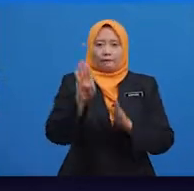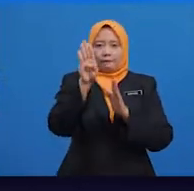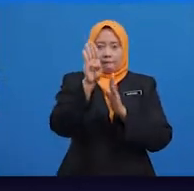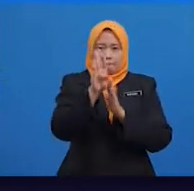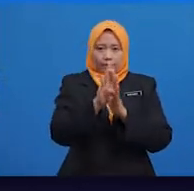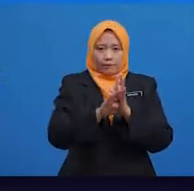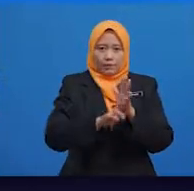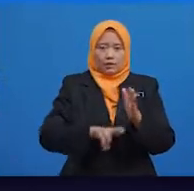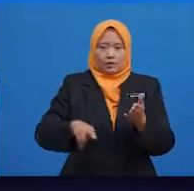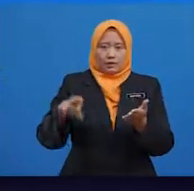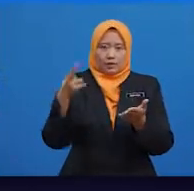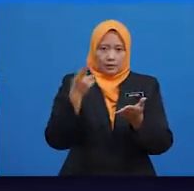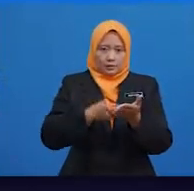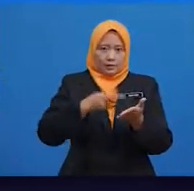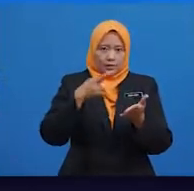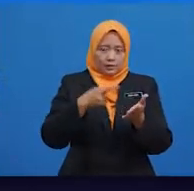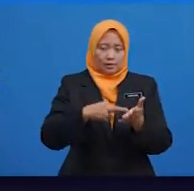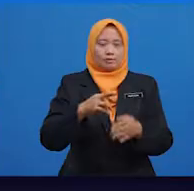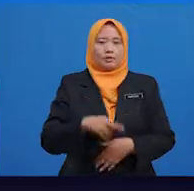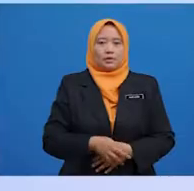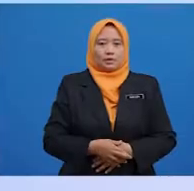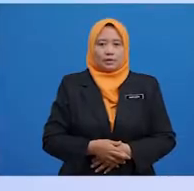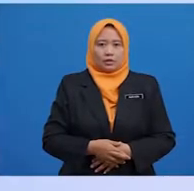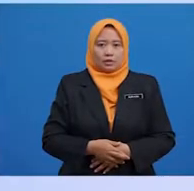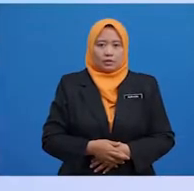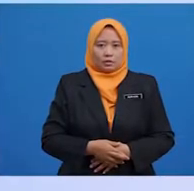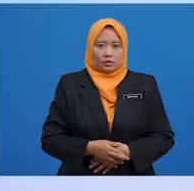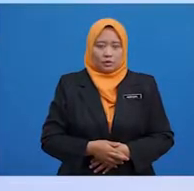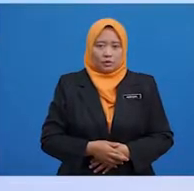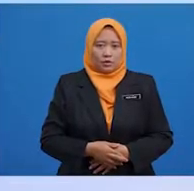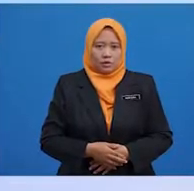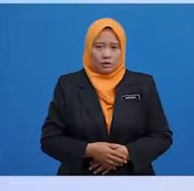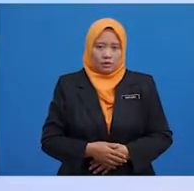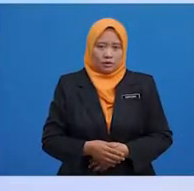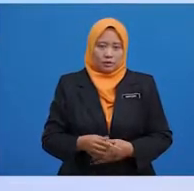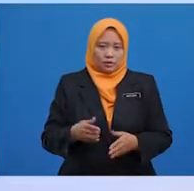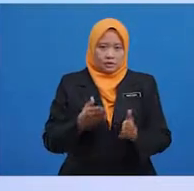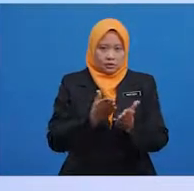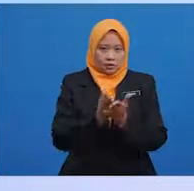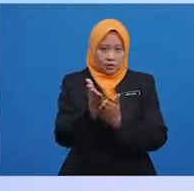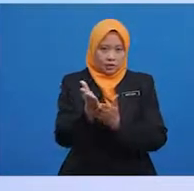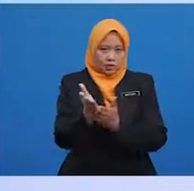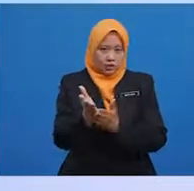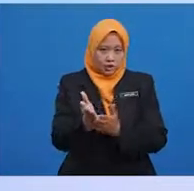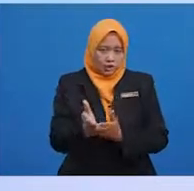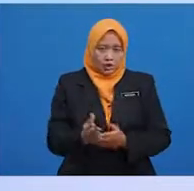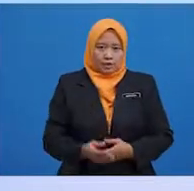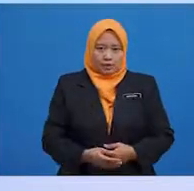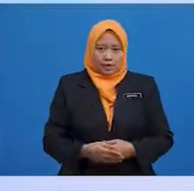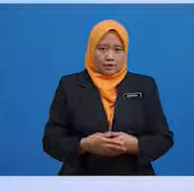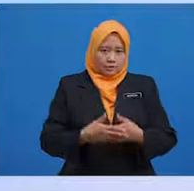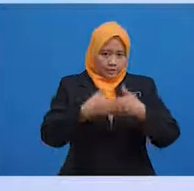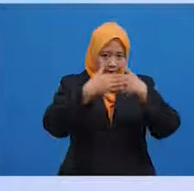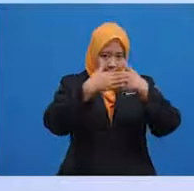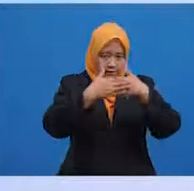itu, komponen sistem kardiovaskular ialah dinding jantung. Dinding jantung terdiri daripada